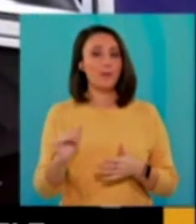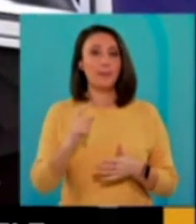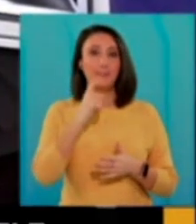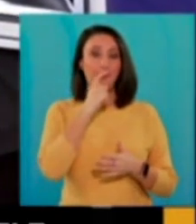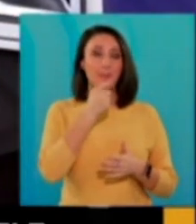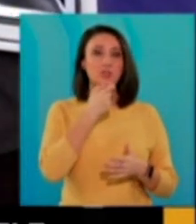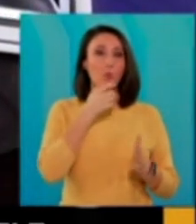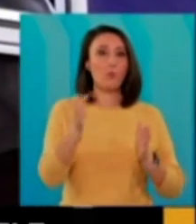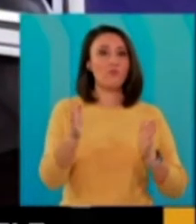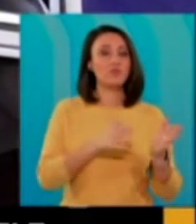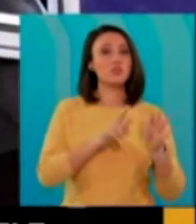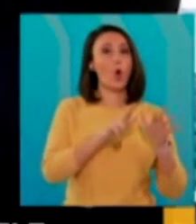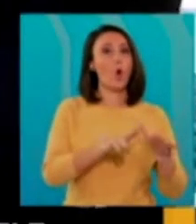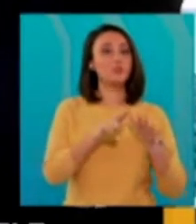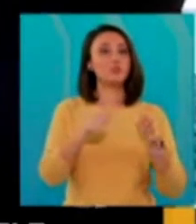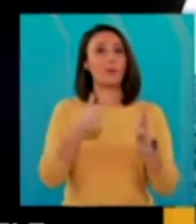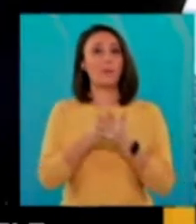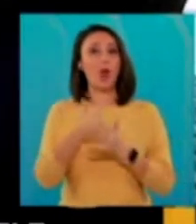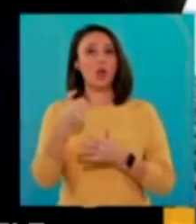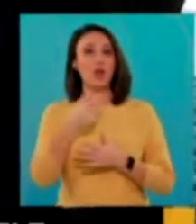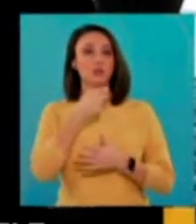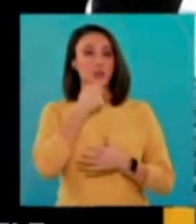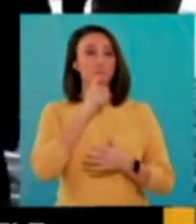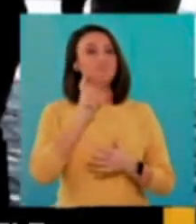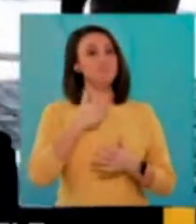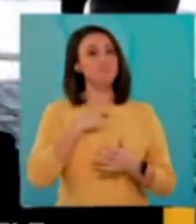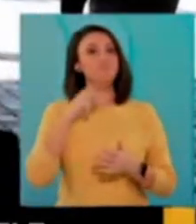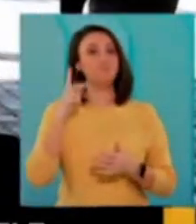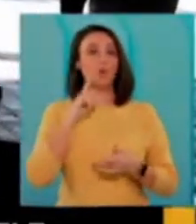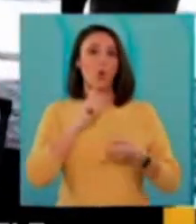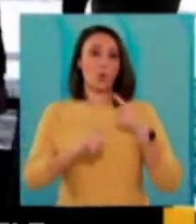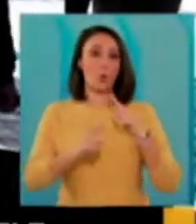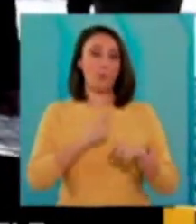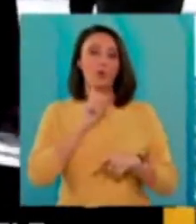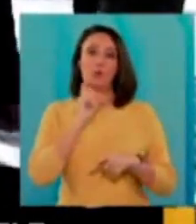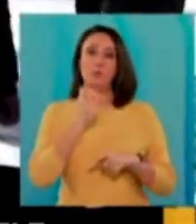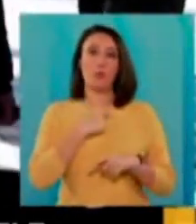Bărbații cu vârsta cuprinsă între 18 și 60 de ani pot fi chemați la luptă și nu pot pleca.